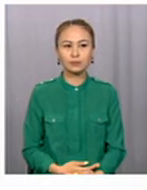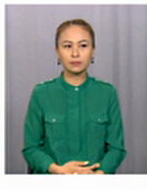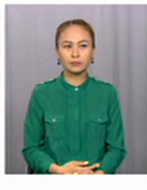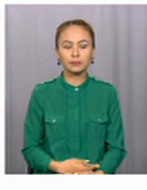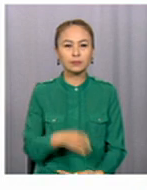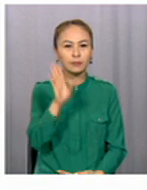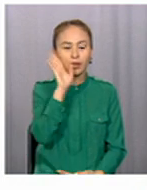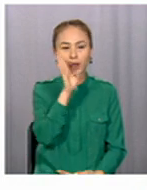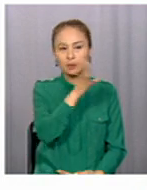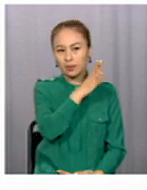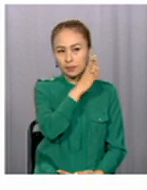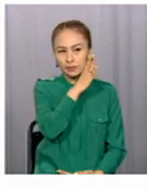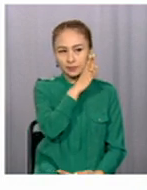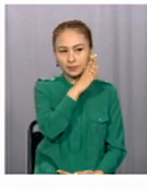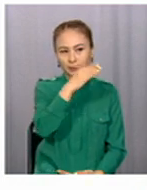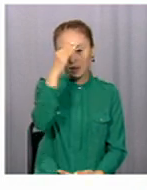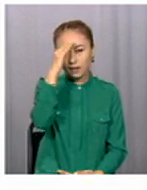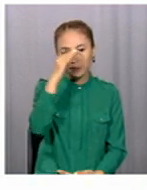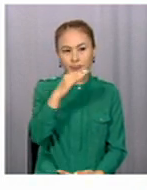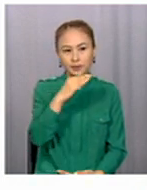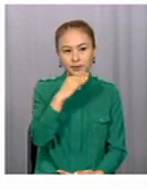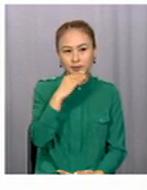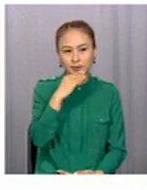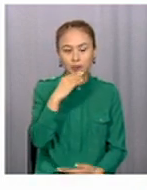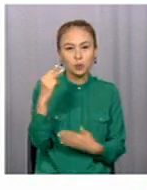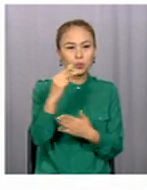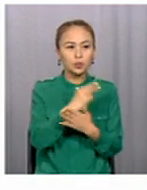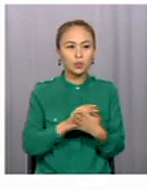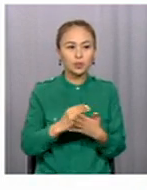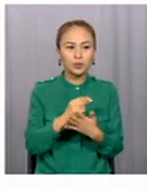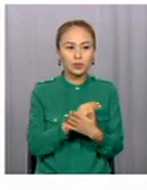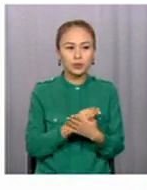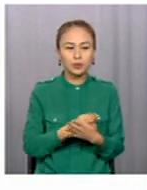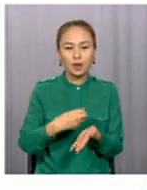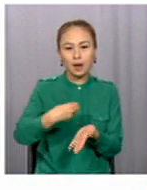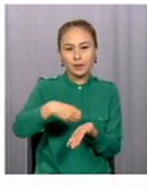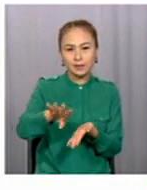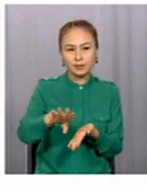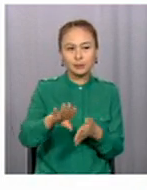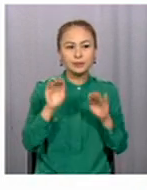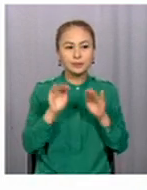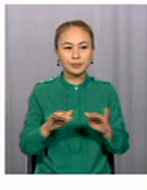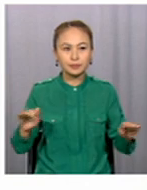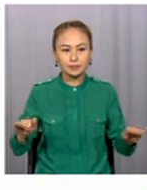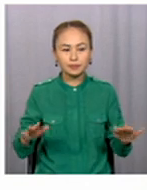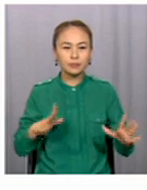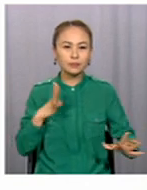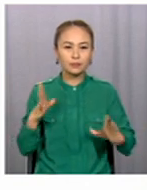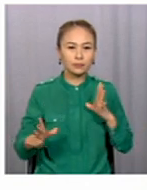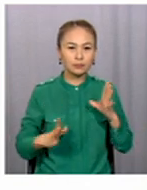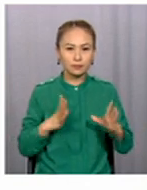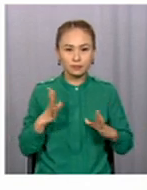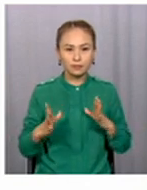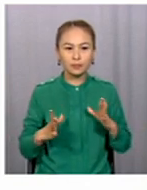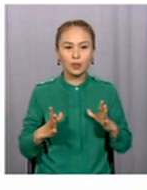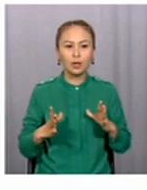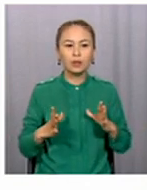Анам, әкем, сурет, асық, балалар,